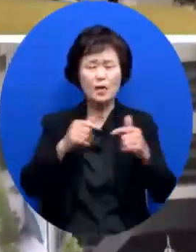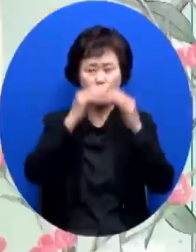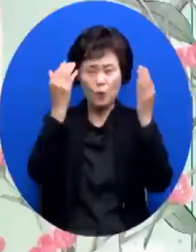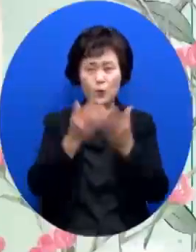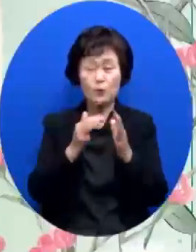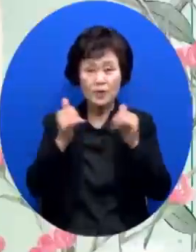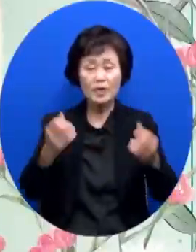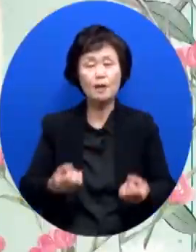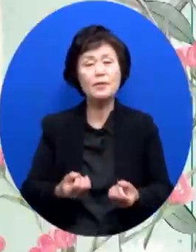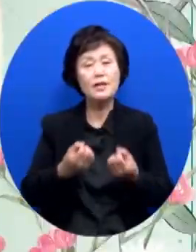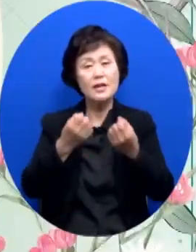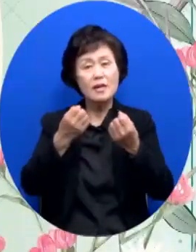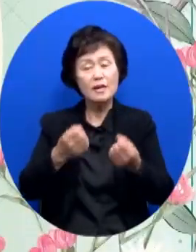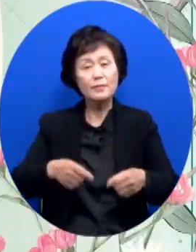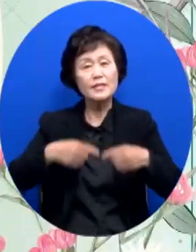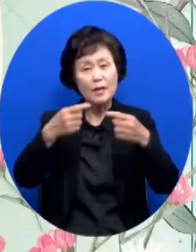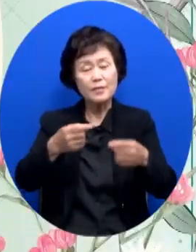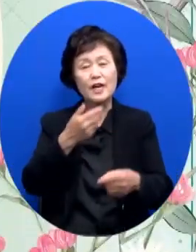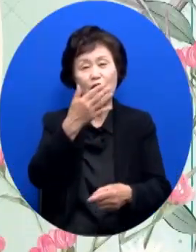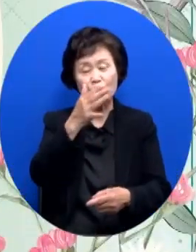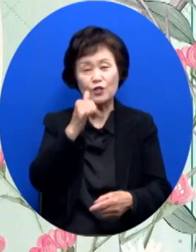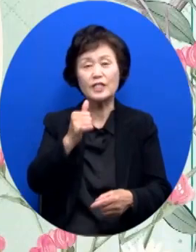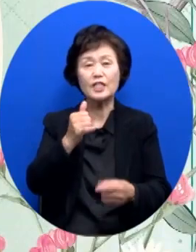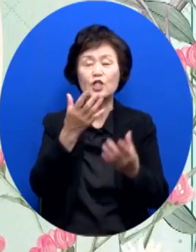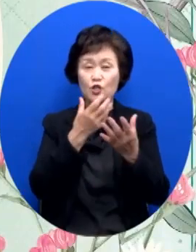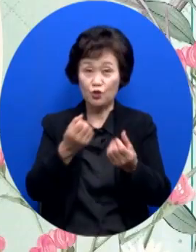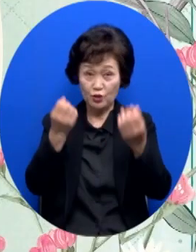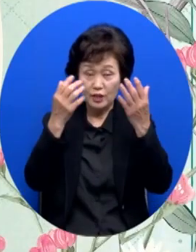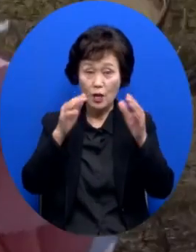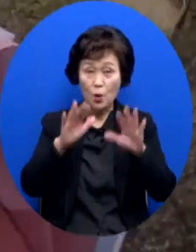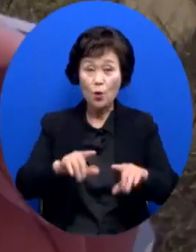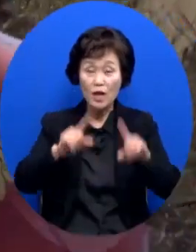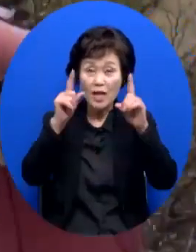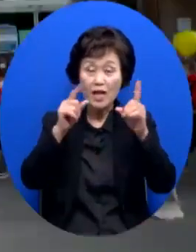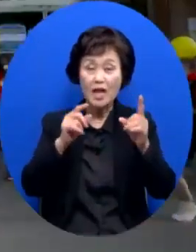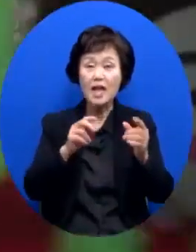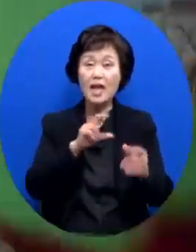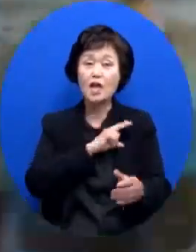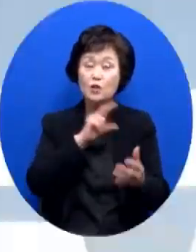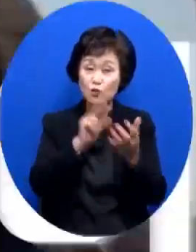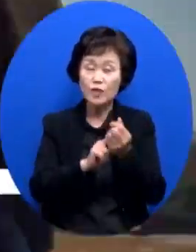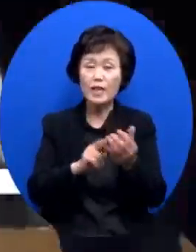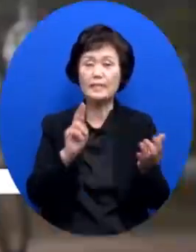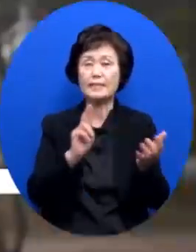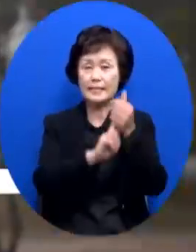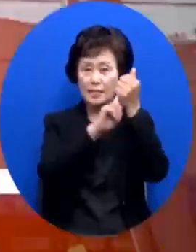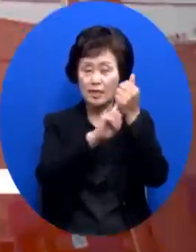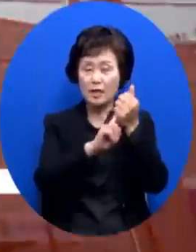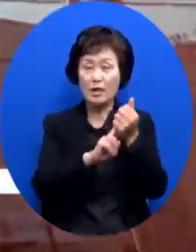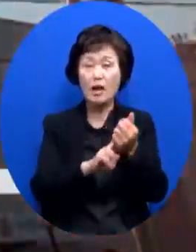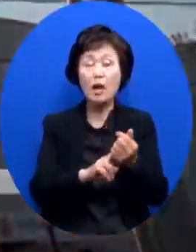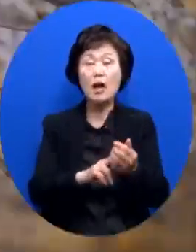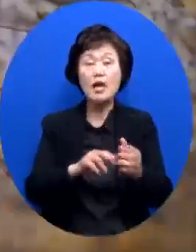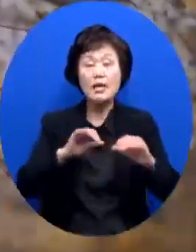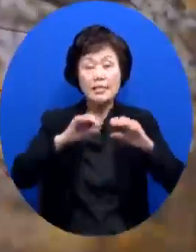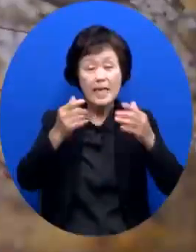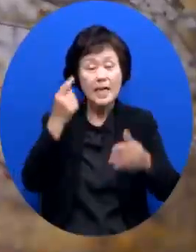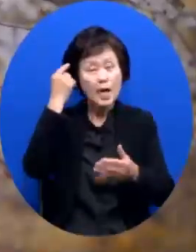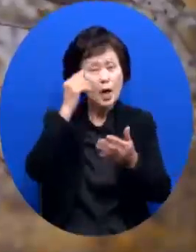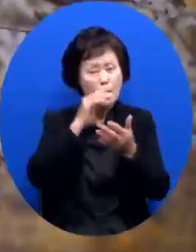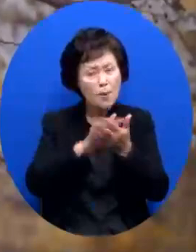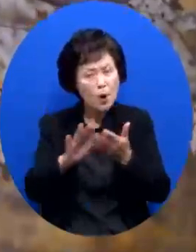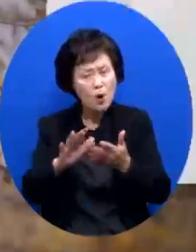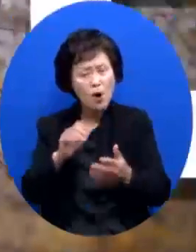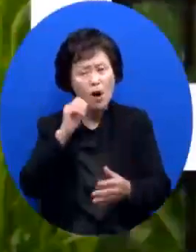축제입니다. 올해 주제는 미라클입니다. 팬데믹 이후 무너진 일상을 회복하고 세계 평화가 위협받는